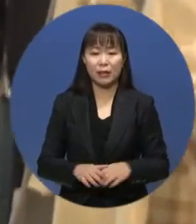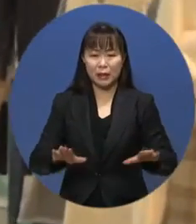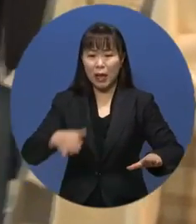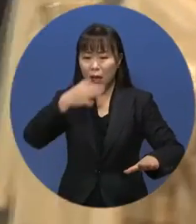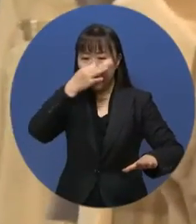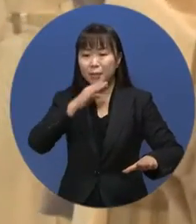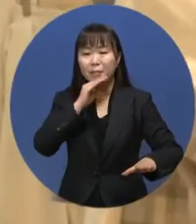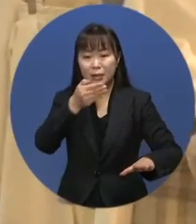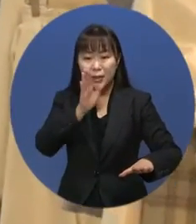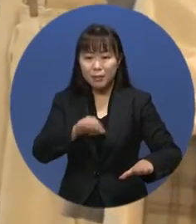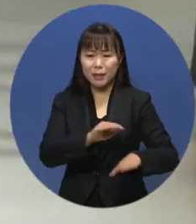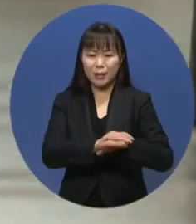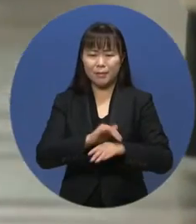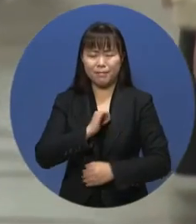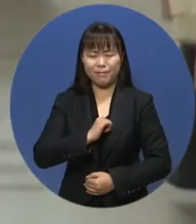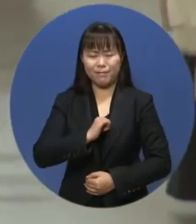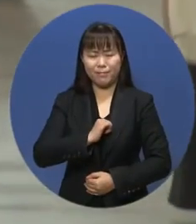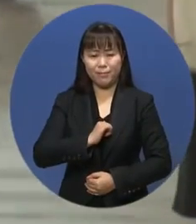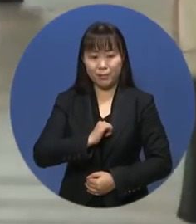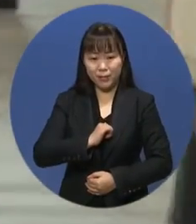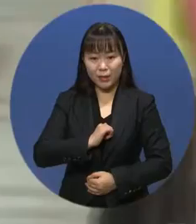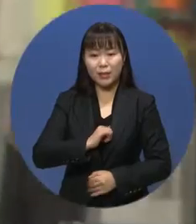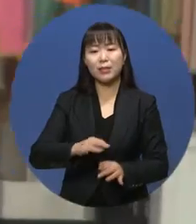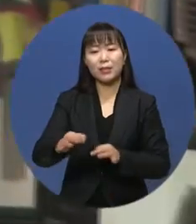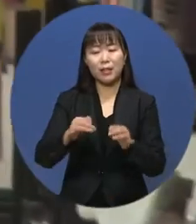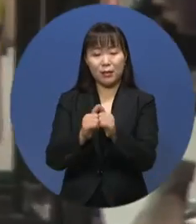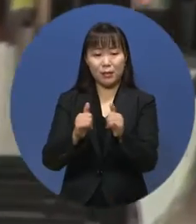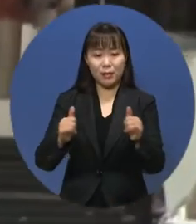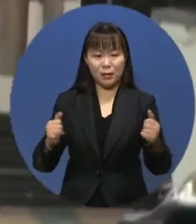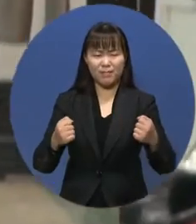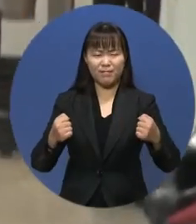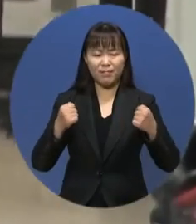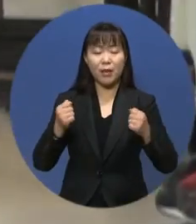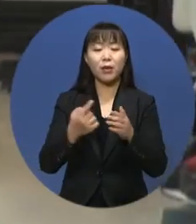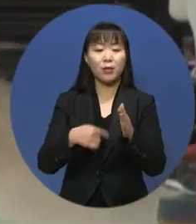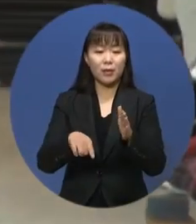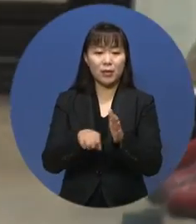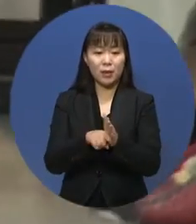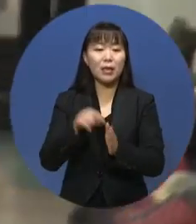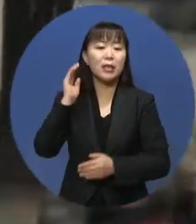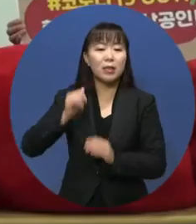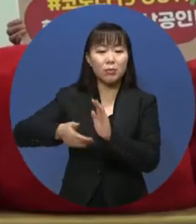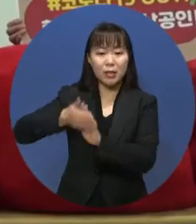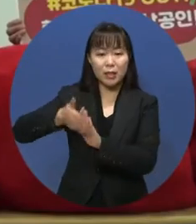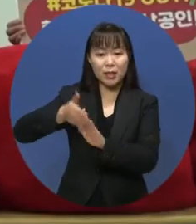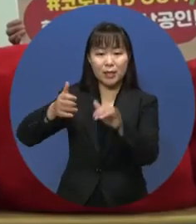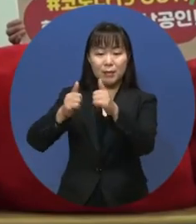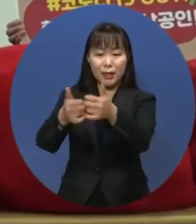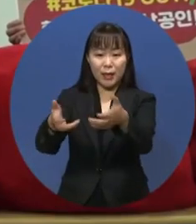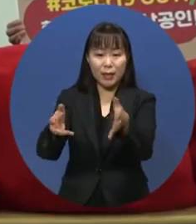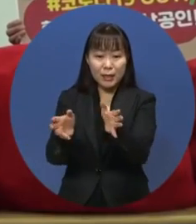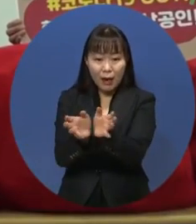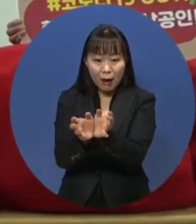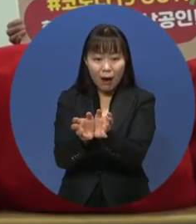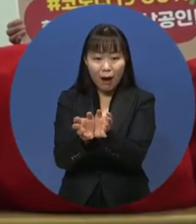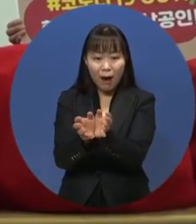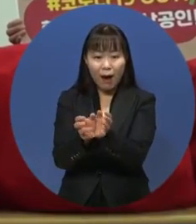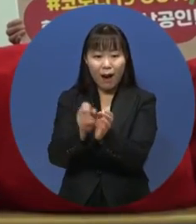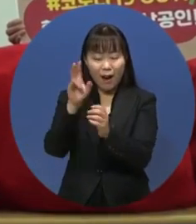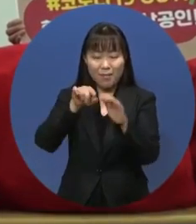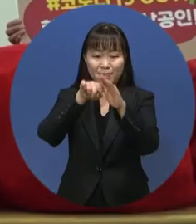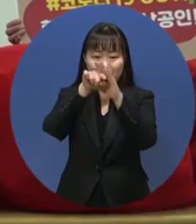힘들지만 잘 견디고 있는 소상공인들 힘내시라고 의정부시 시민단체가 깜짝